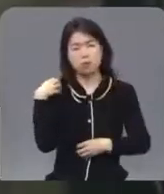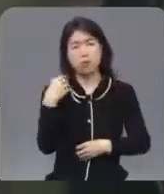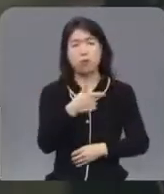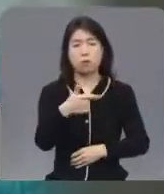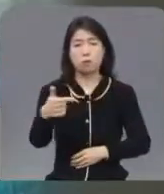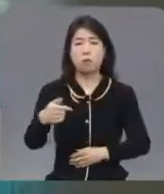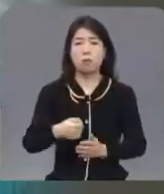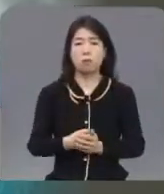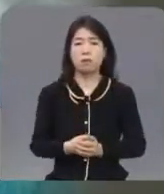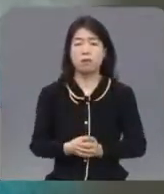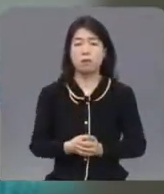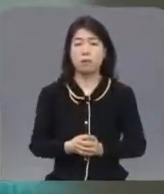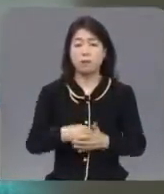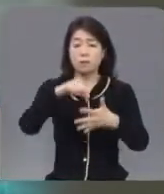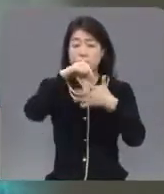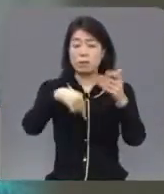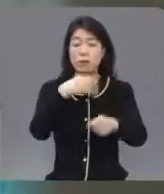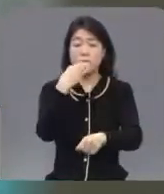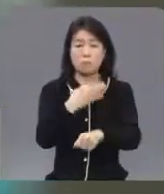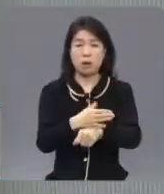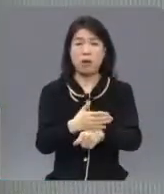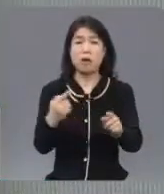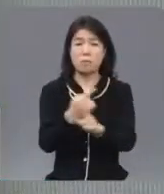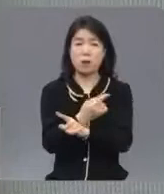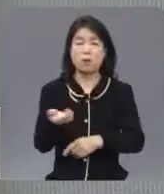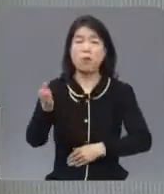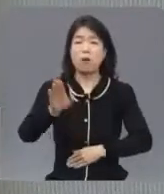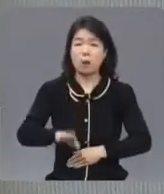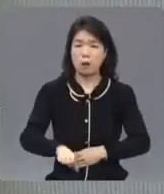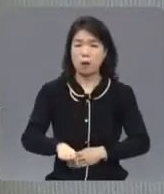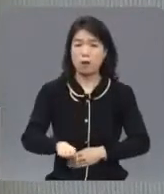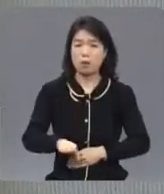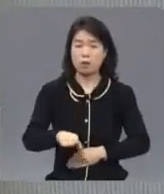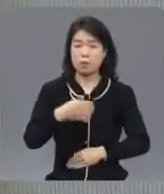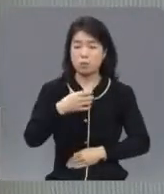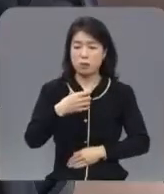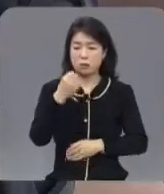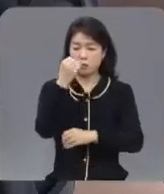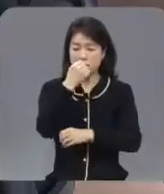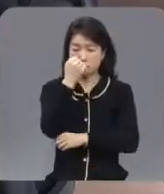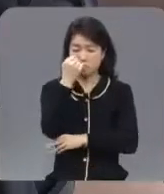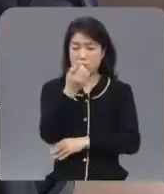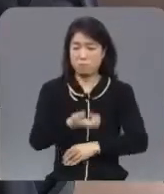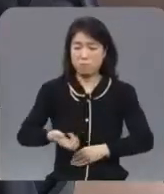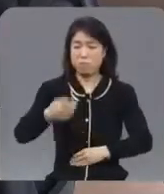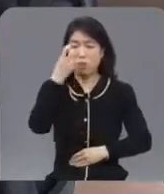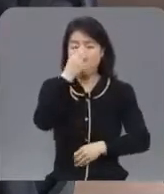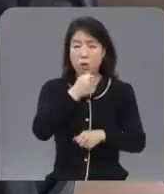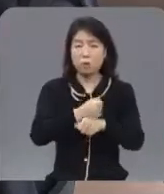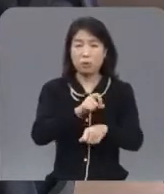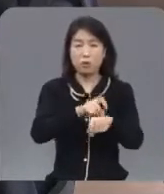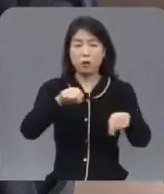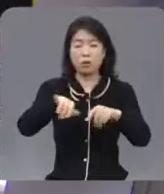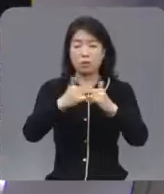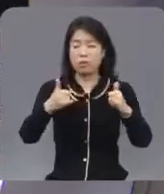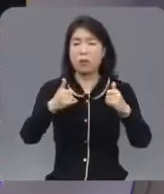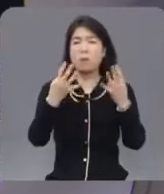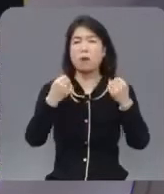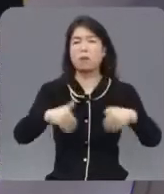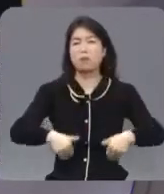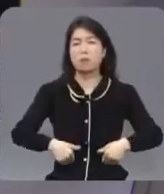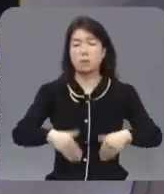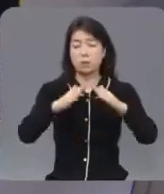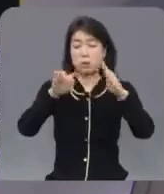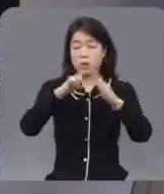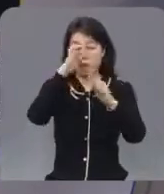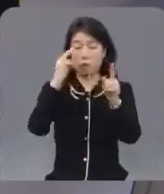있습니다 절차를 간소화 하긴 했지만 여전히 기초 역학조사 부터 행정력이 만만찮게 됩니다 재택